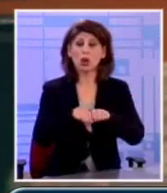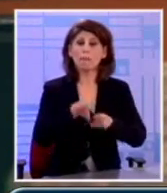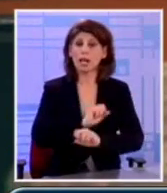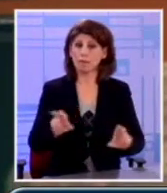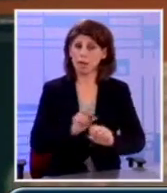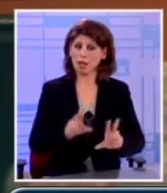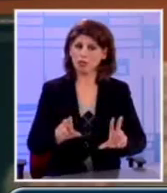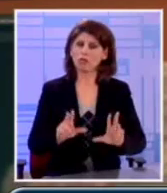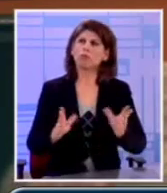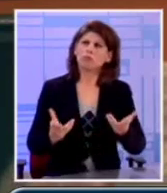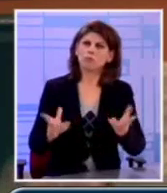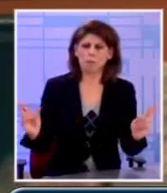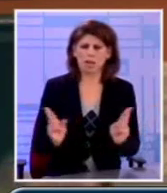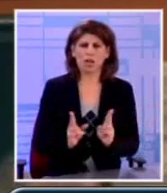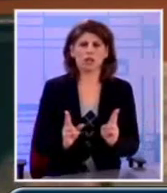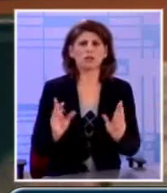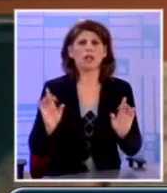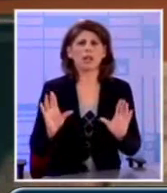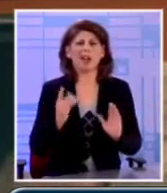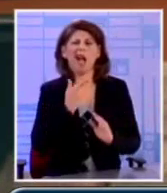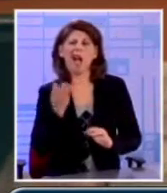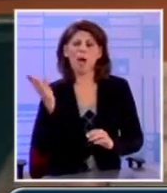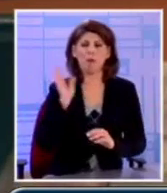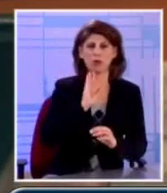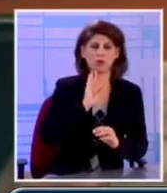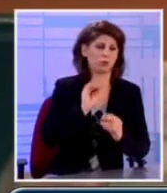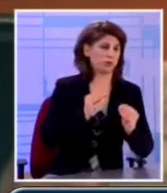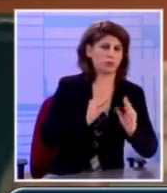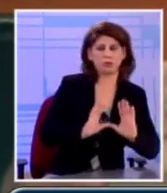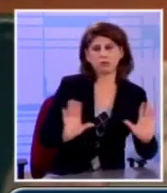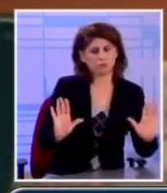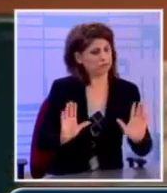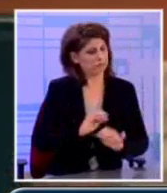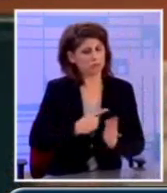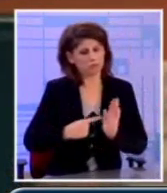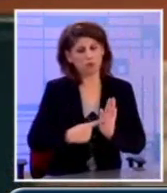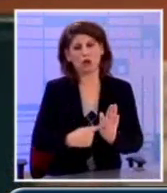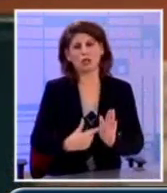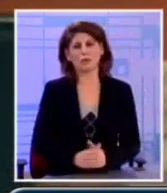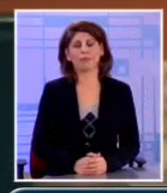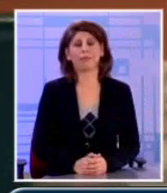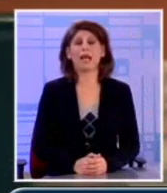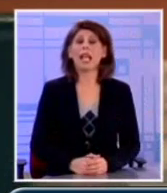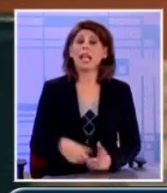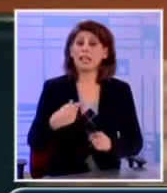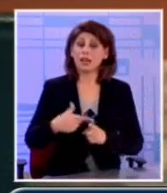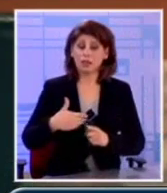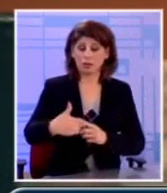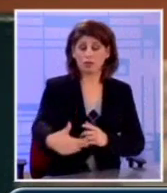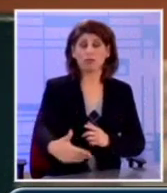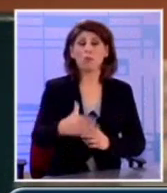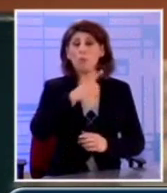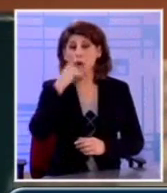ενημέρωση και πλέον δεν με περιορίζει και κανένα off the record. Τώρα, η χώρα μας έχει μπροστά μια πάρα πολύ δύσκολη